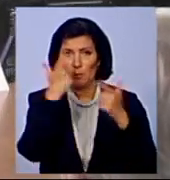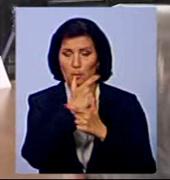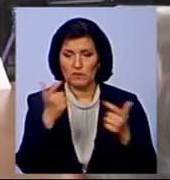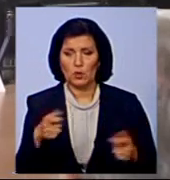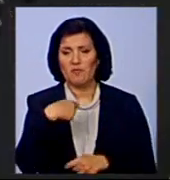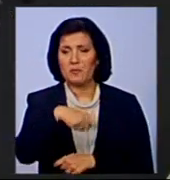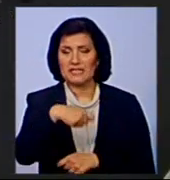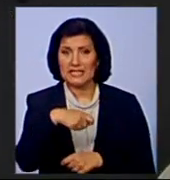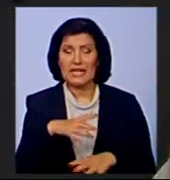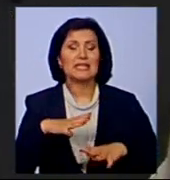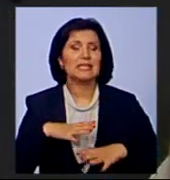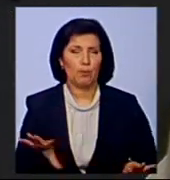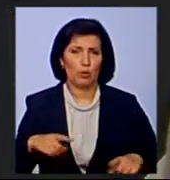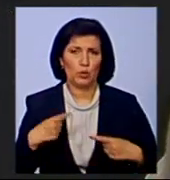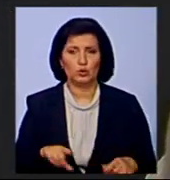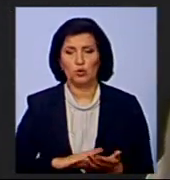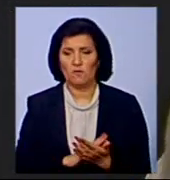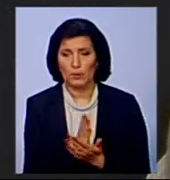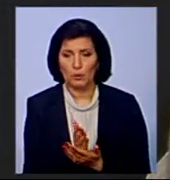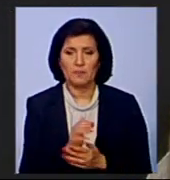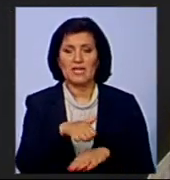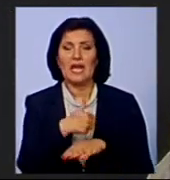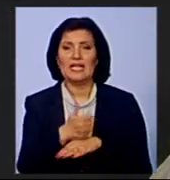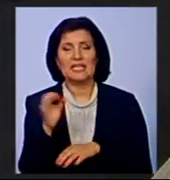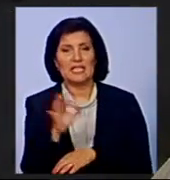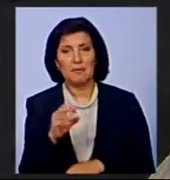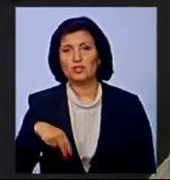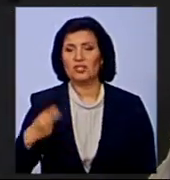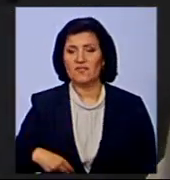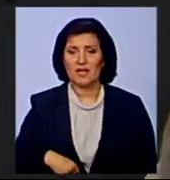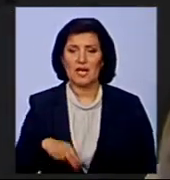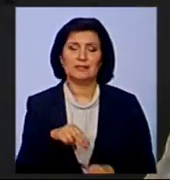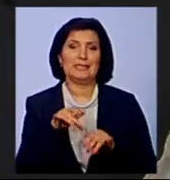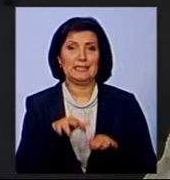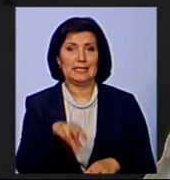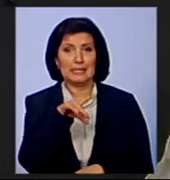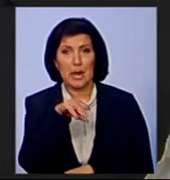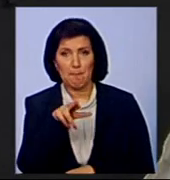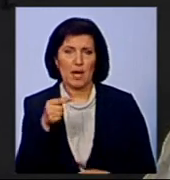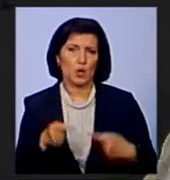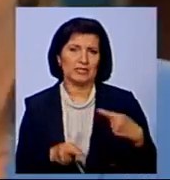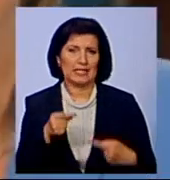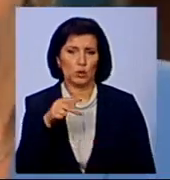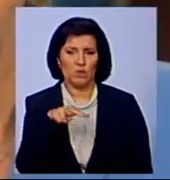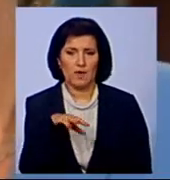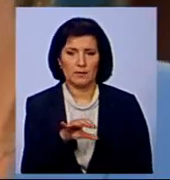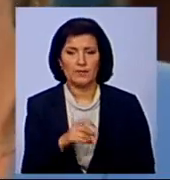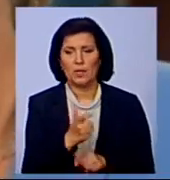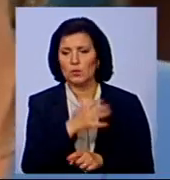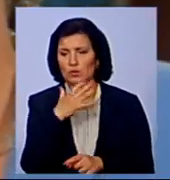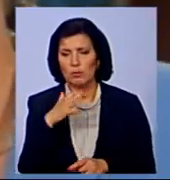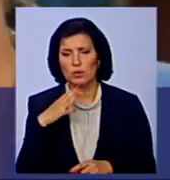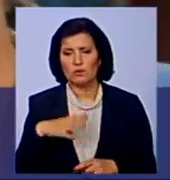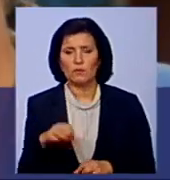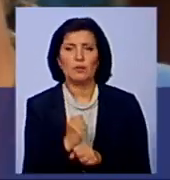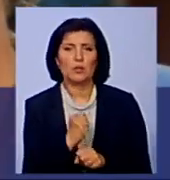у президента не було іншого виходу. Лідери Німеччини та Франції дії Трампа розкритикували. Дуже багато